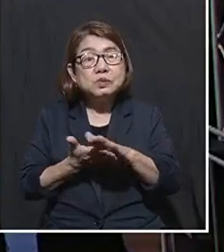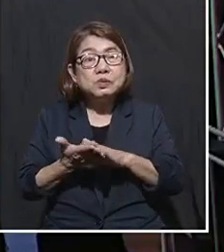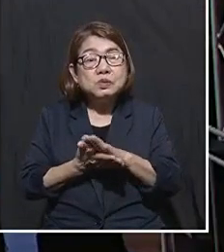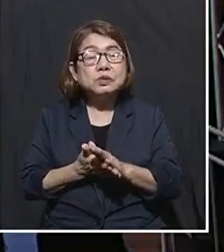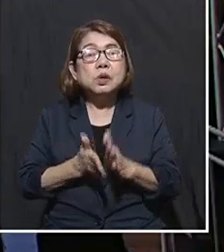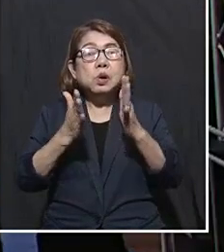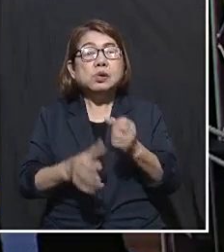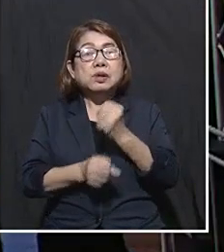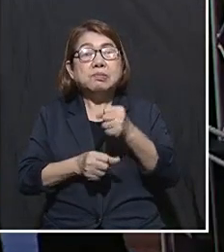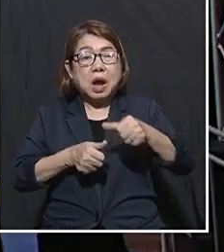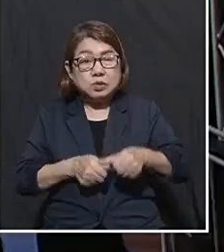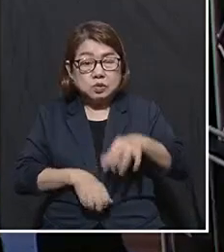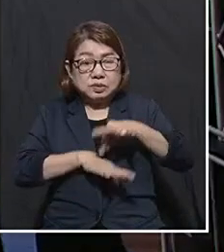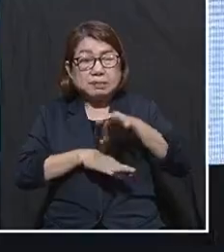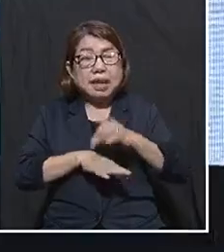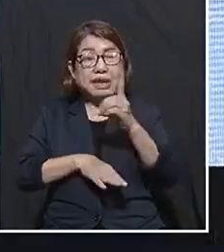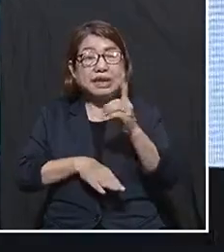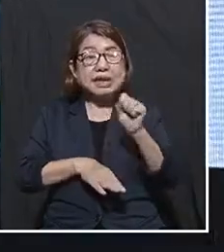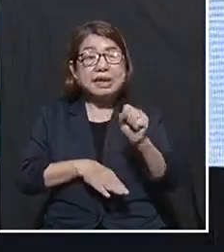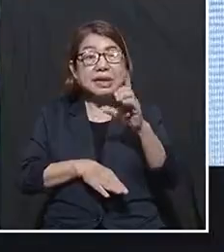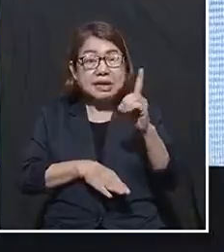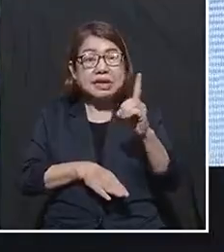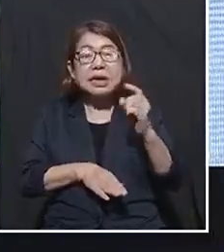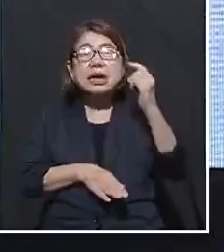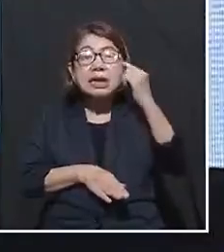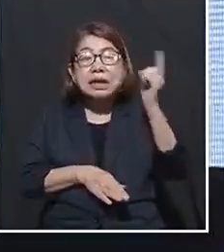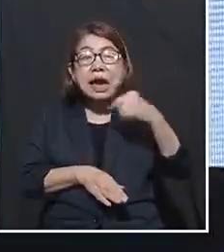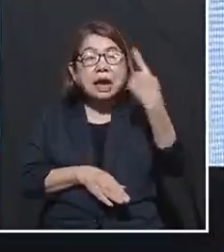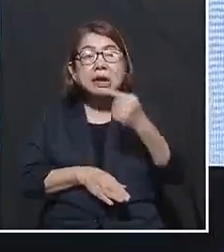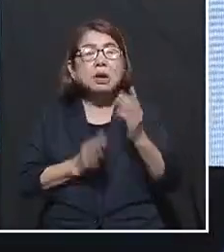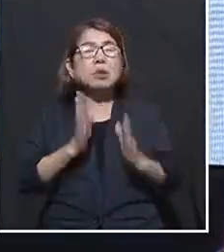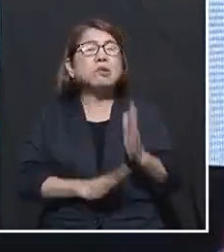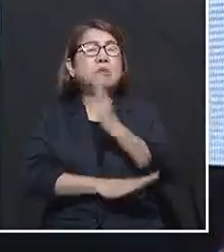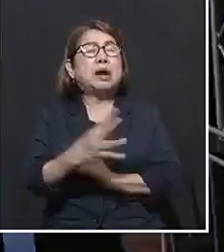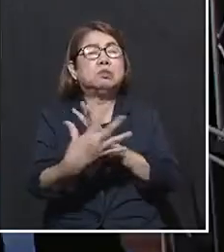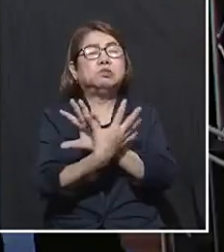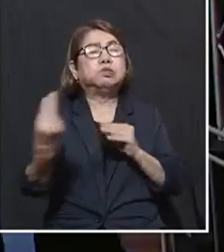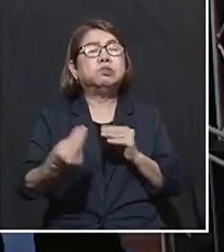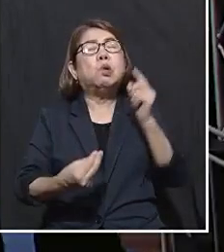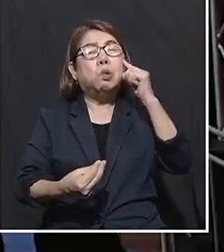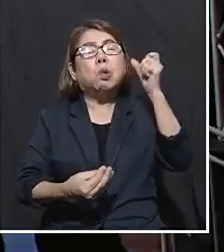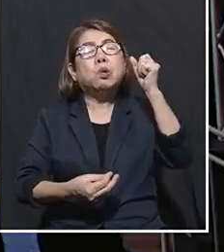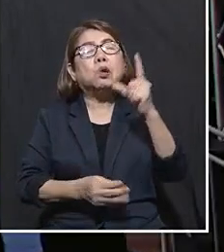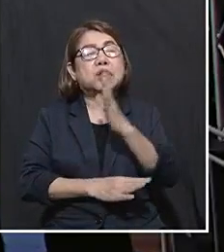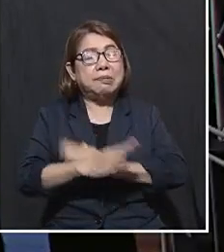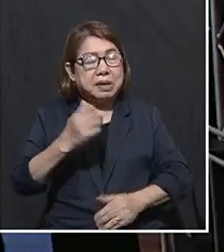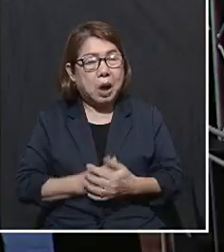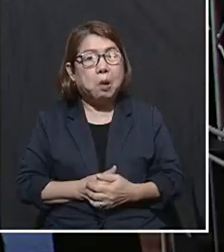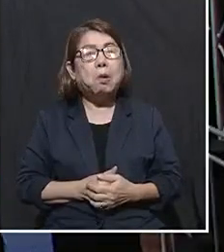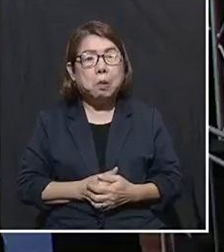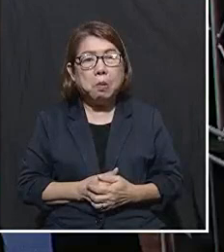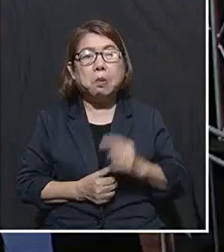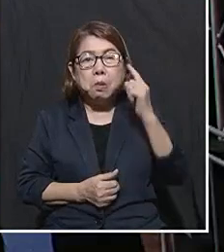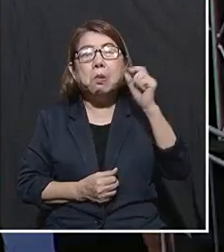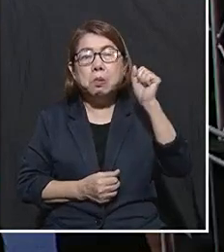คนที่ทำ DSD ก็น่าจะเป็นผู้พิการที่จะมาทำตรงนี้จะเข้าใจได้ดีมากที่สุด ขอบคุณมากคร ับ เห็นภาพชัดเจนขึ้นนะฮะ กลไกส